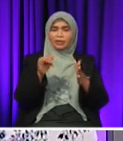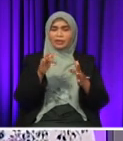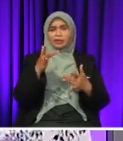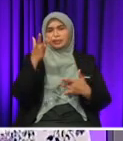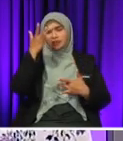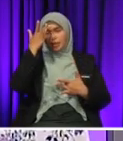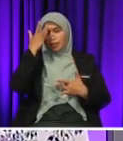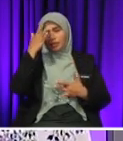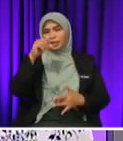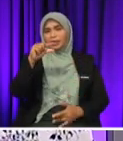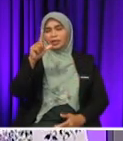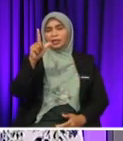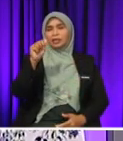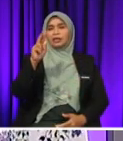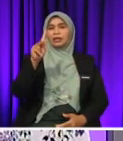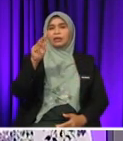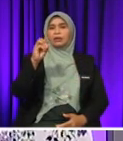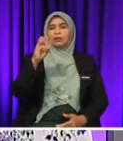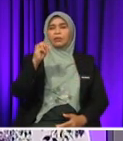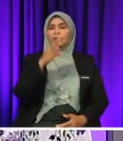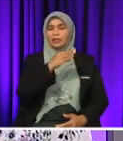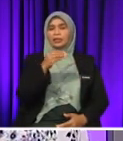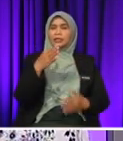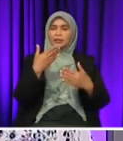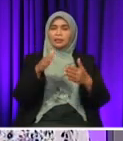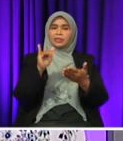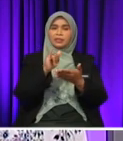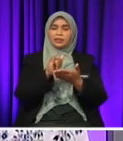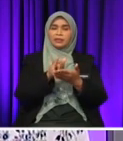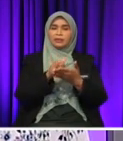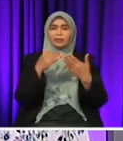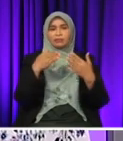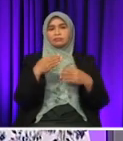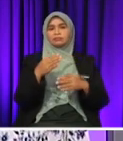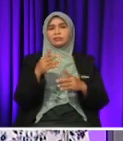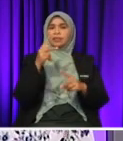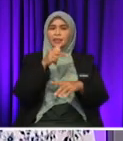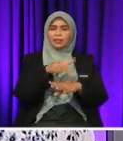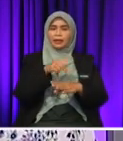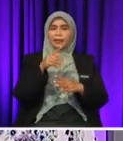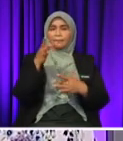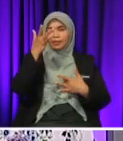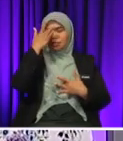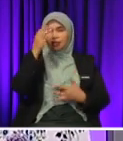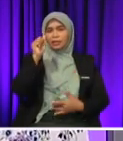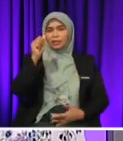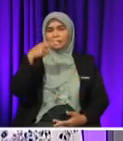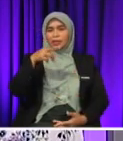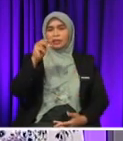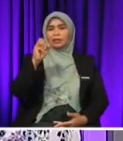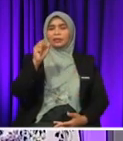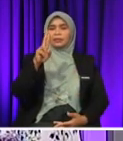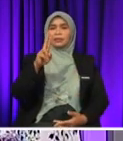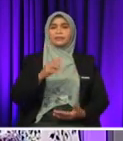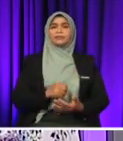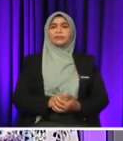glaukoma kemudian terkena penyakit aman Siapa yang terima Siapa yang mengidap penyakit ini kita akan